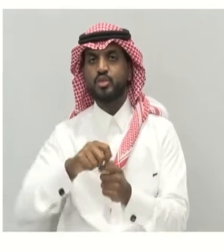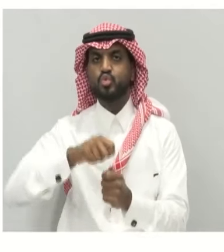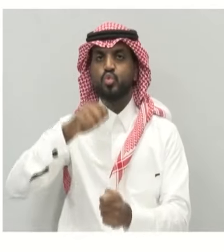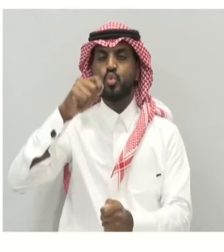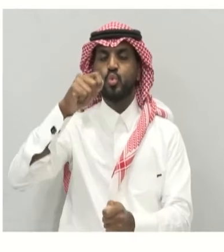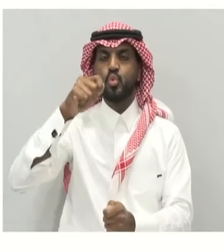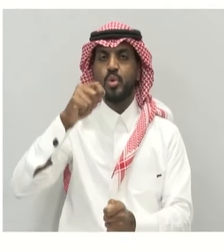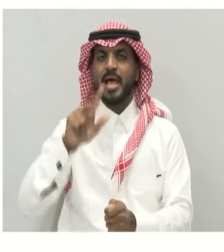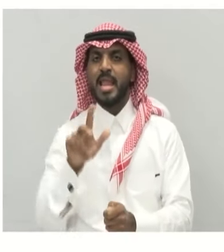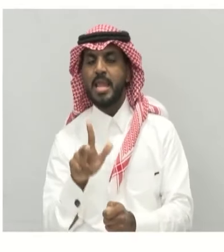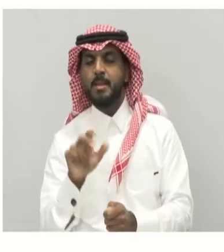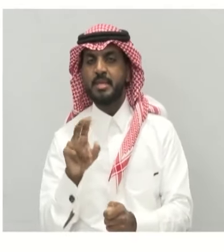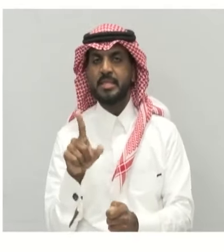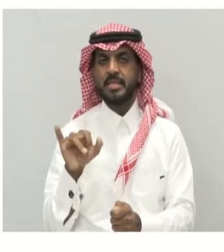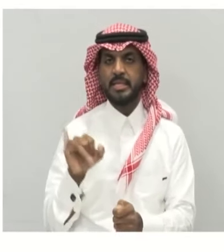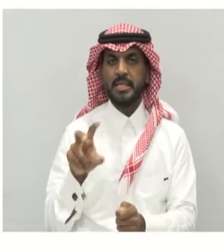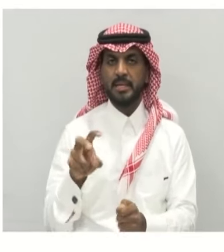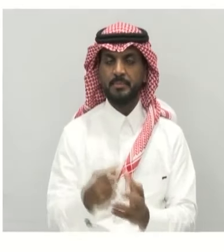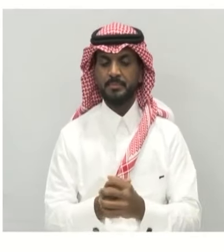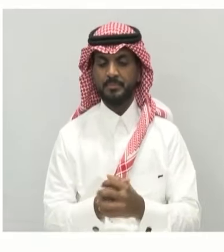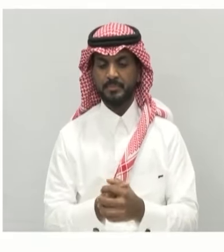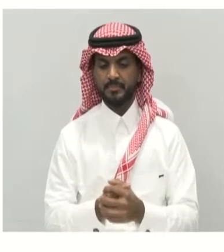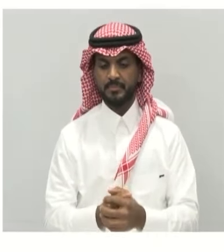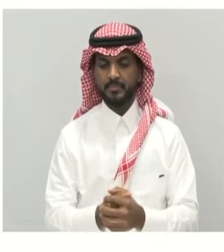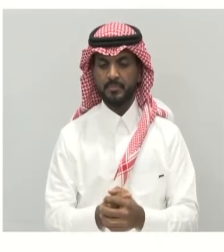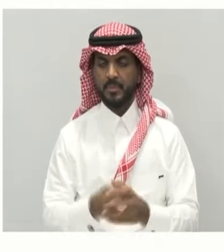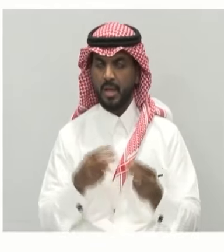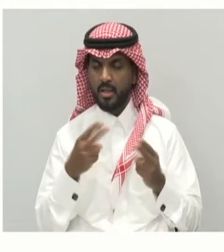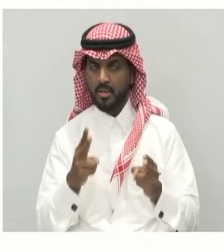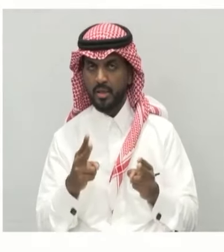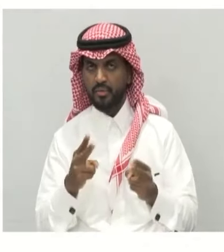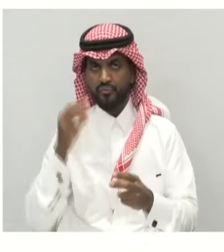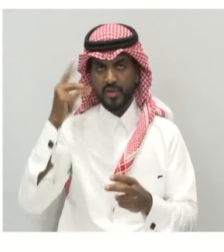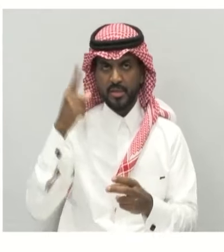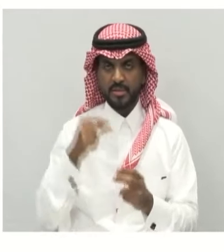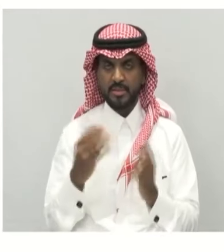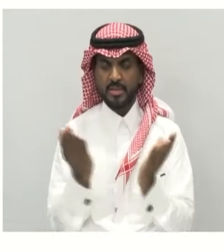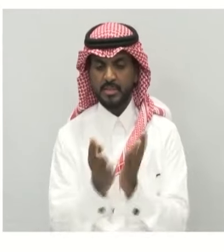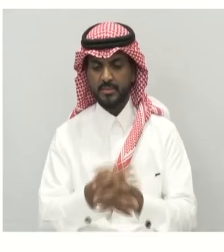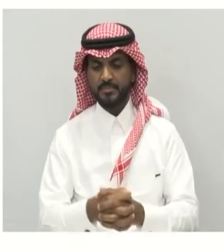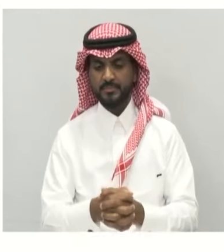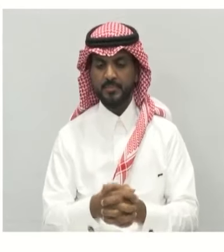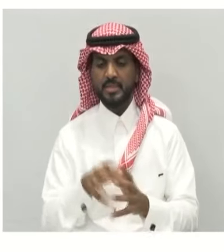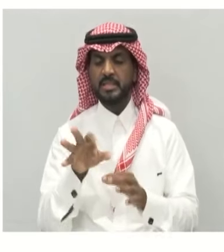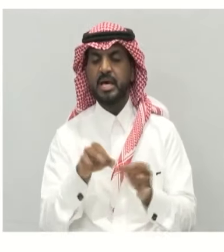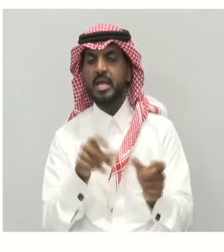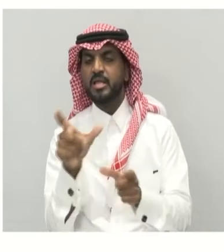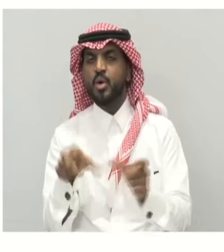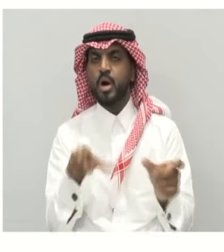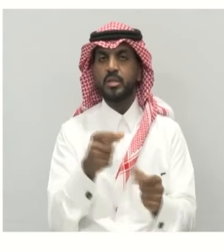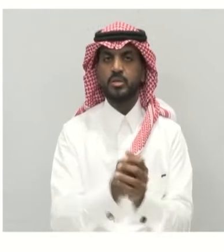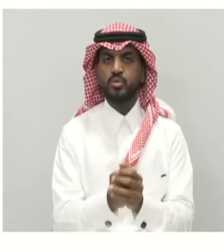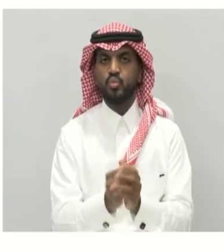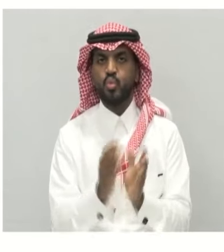المتريه وحدات الطول المتريه ننطلق الى فكره الدرس باذن الله فكره الدرس اختيار الادوات